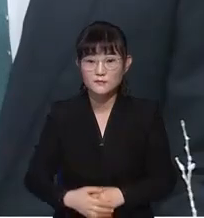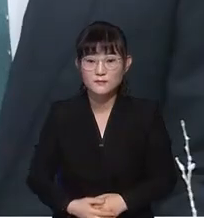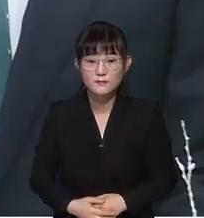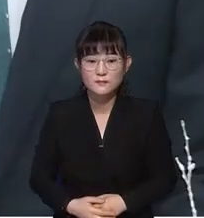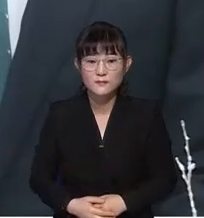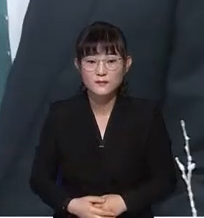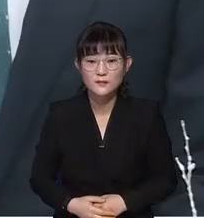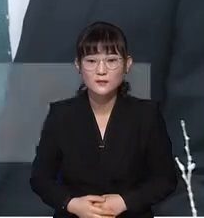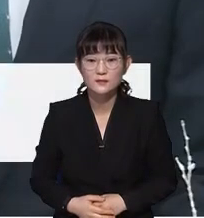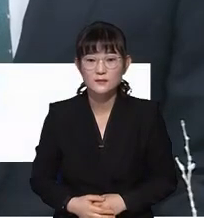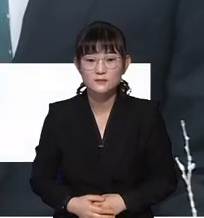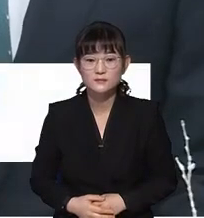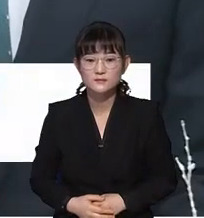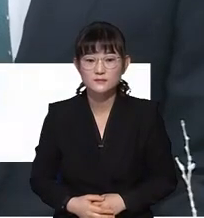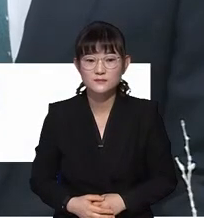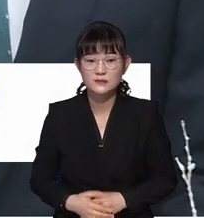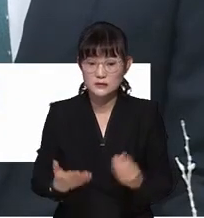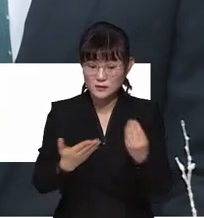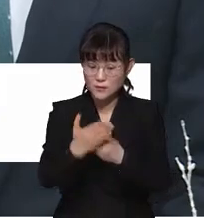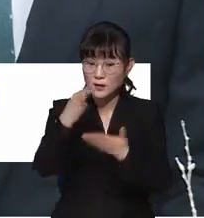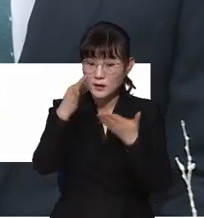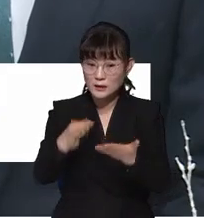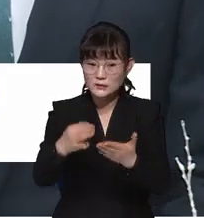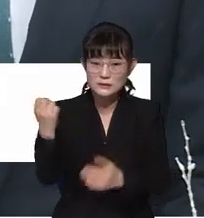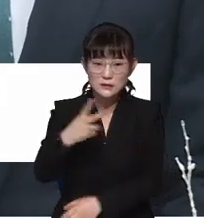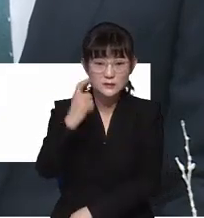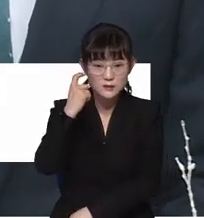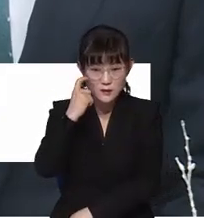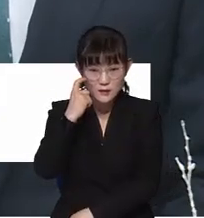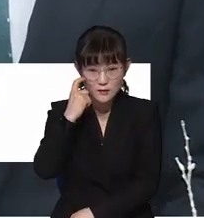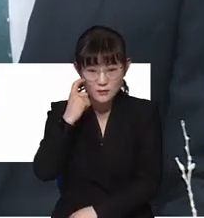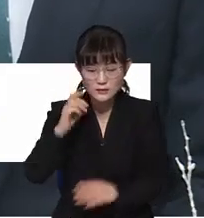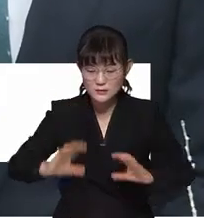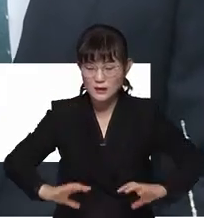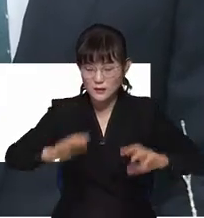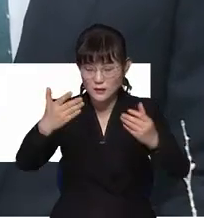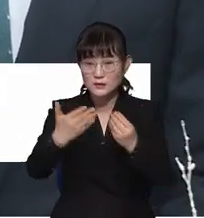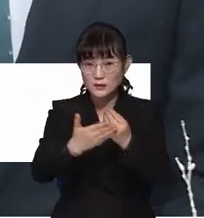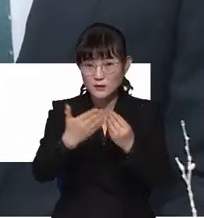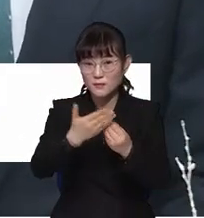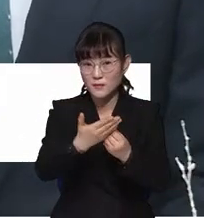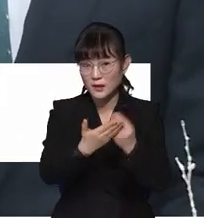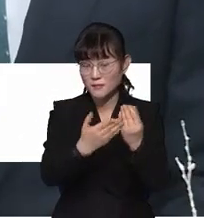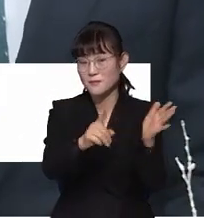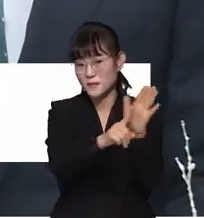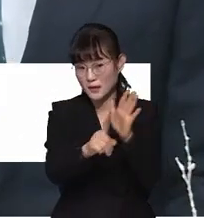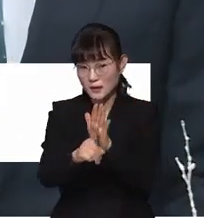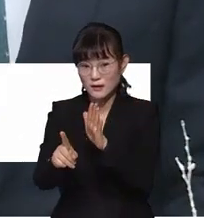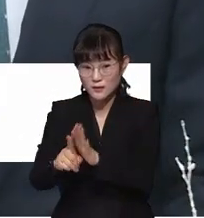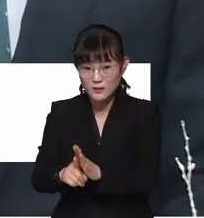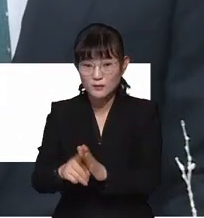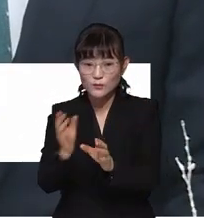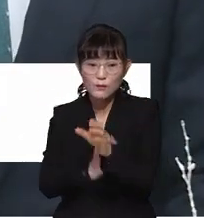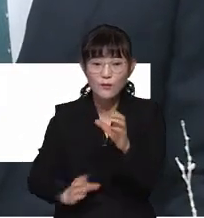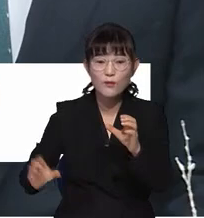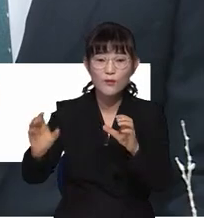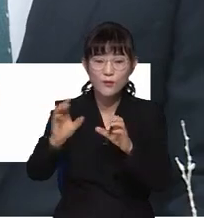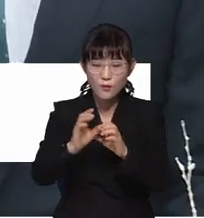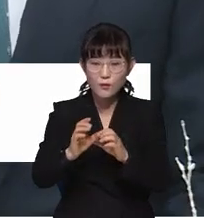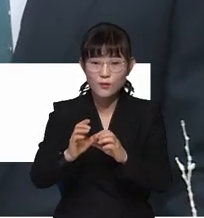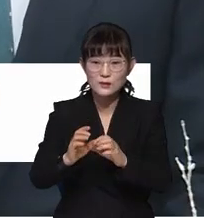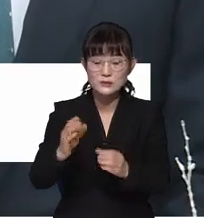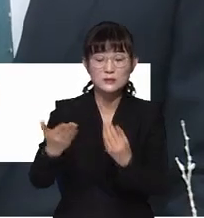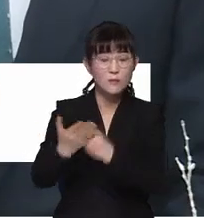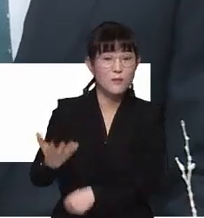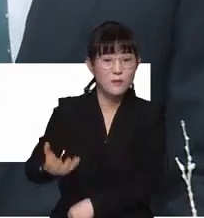재발견하고 세계에 우리 여수의 섬의 가치를 알리는 데 있다 하겠습니다. 나아가서 세계의 다양한 섬 보유